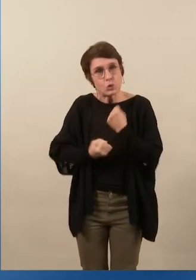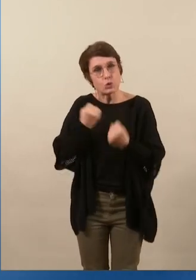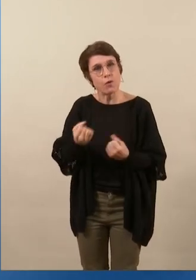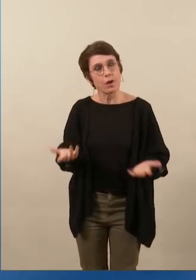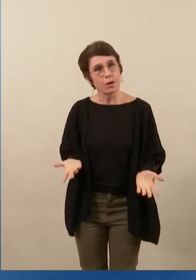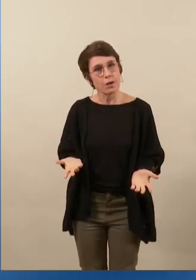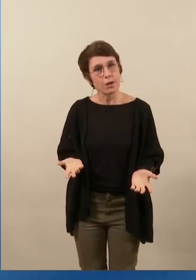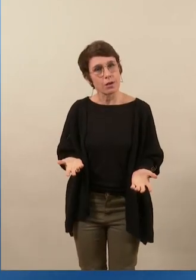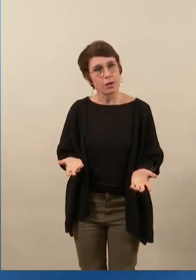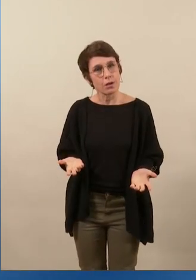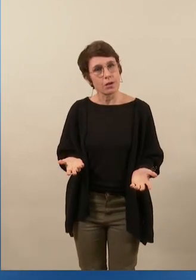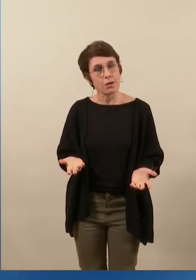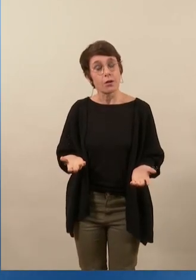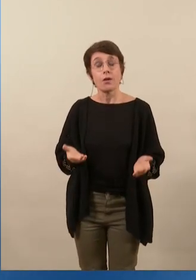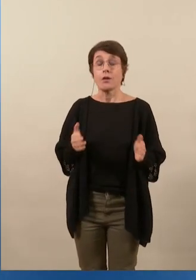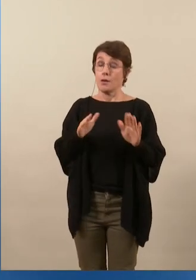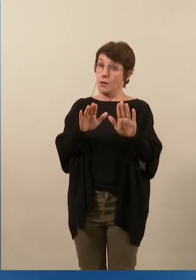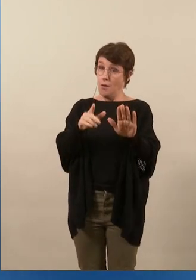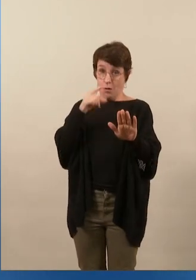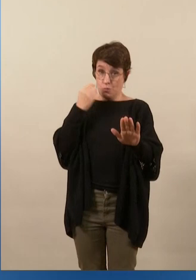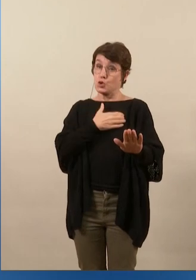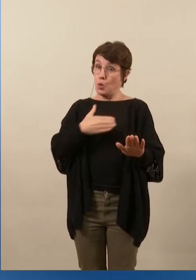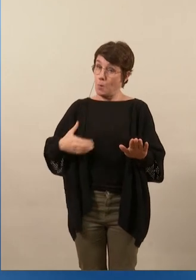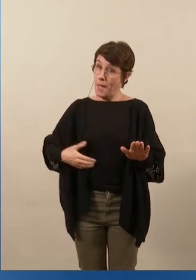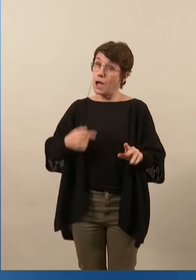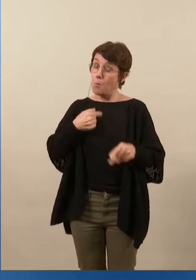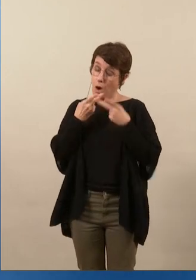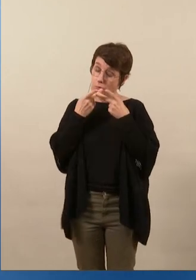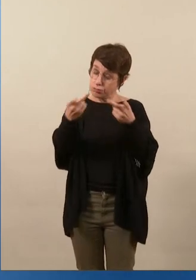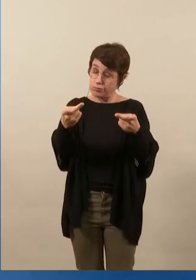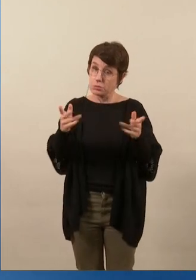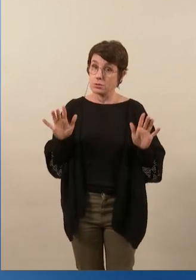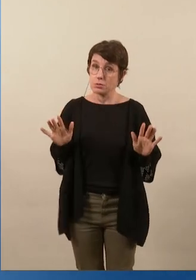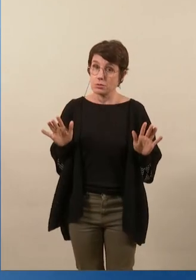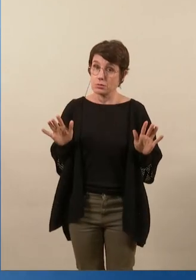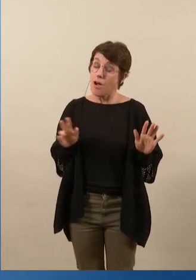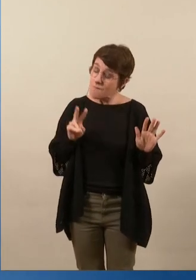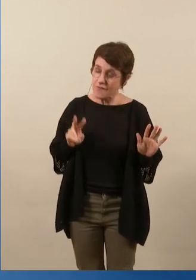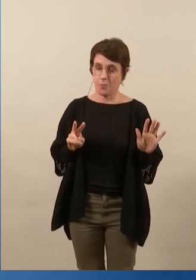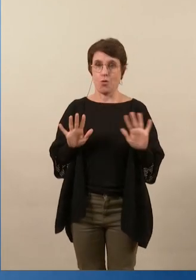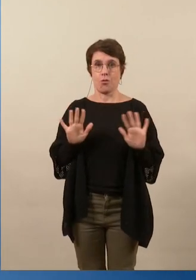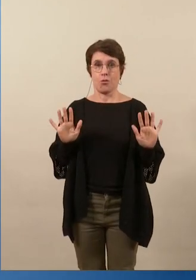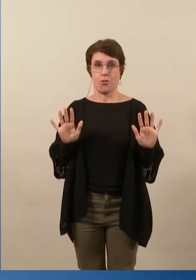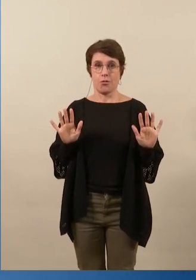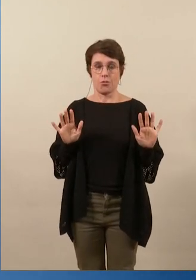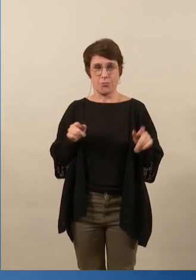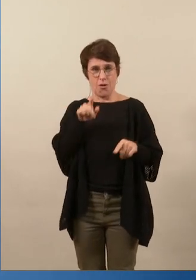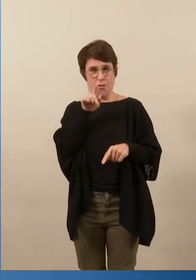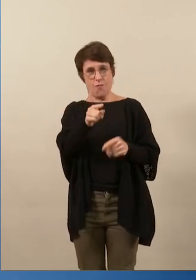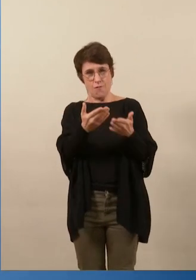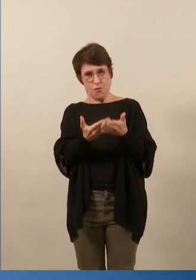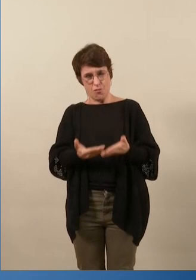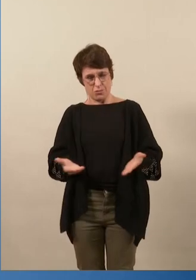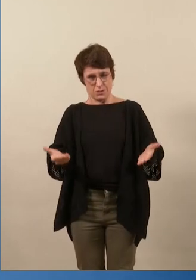d'impôt je dois vous dire Monsieur le Maire que vraiment vous êtes dans une situation